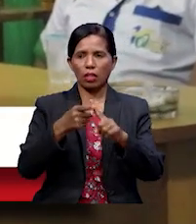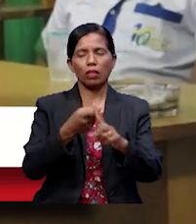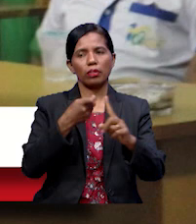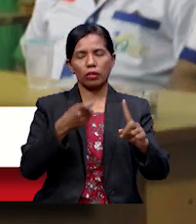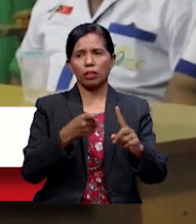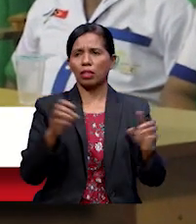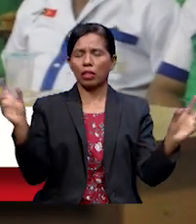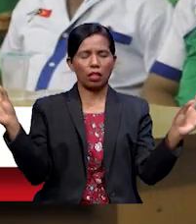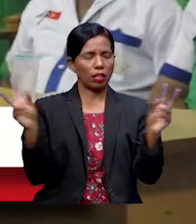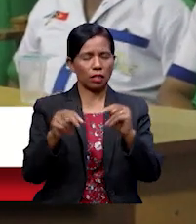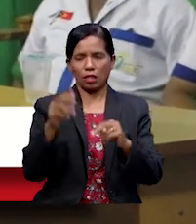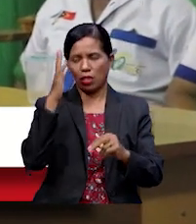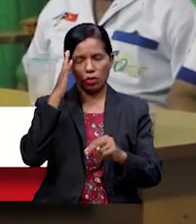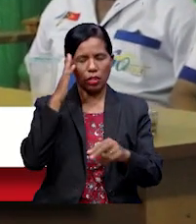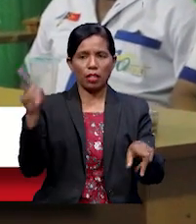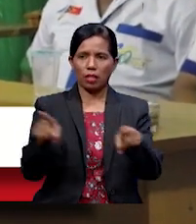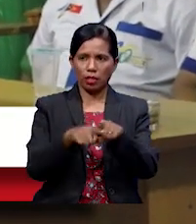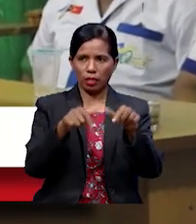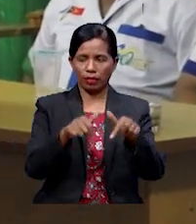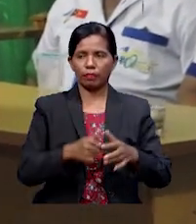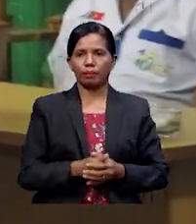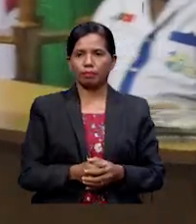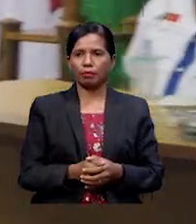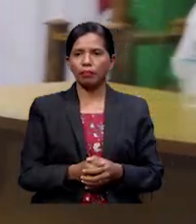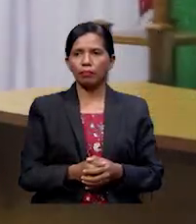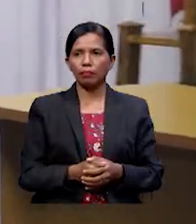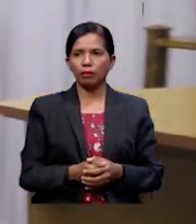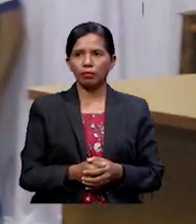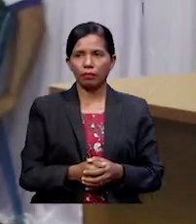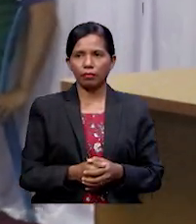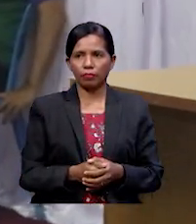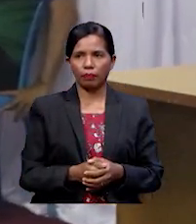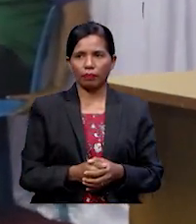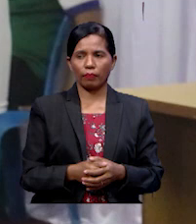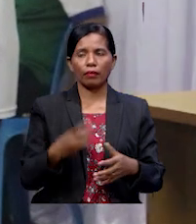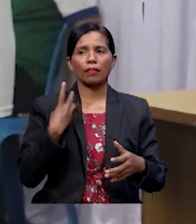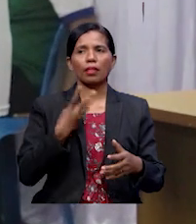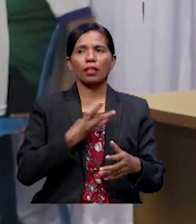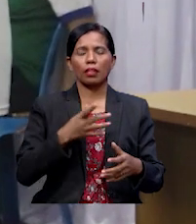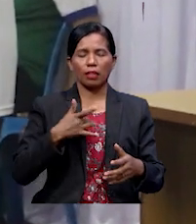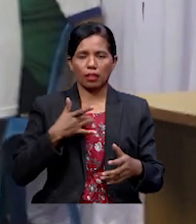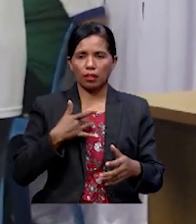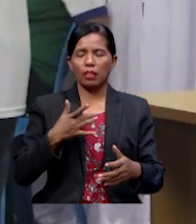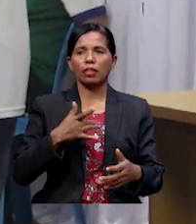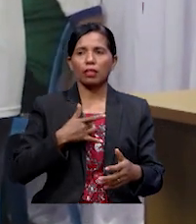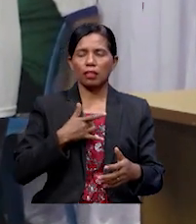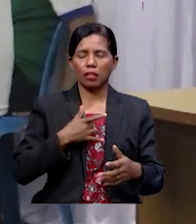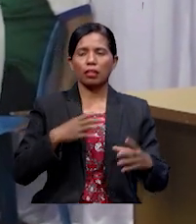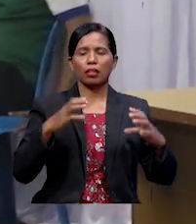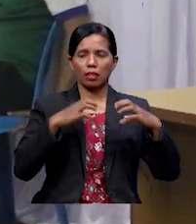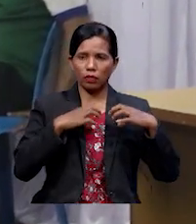lai iya di Tuhan lo gitu ne, berfir. Ini sesuatu yang puan